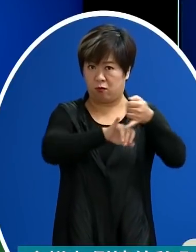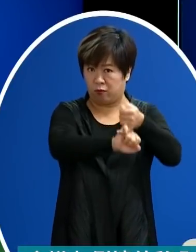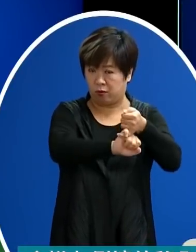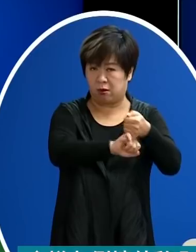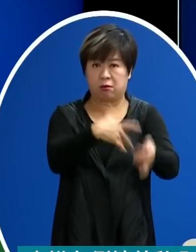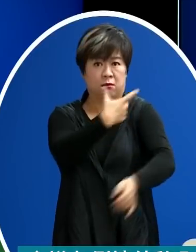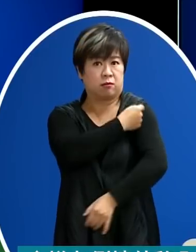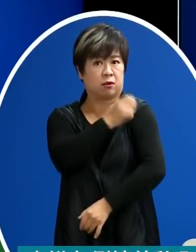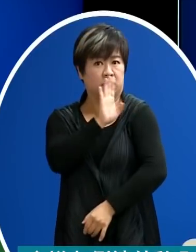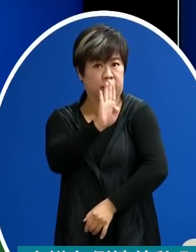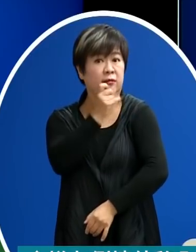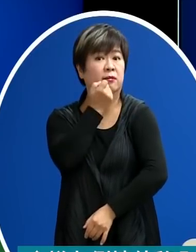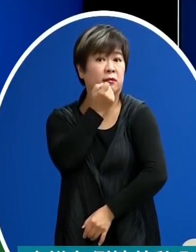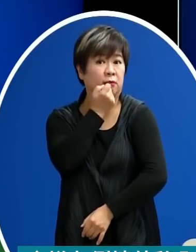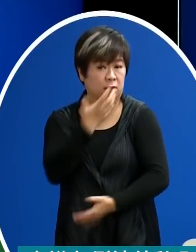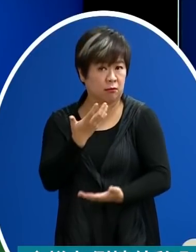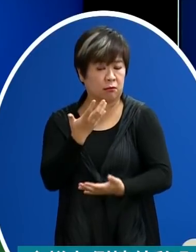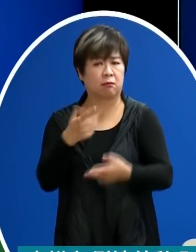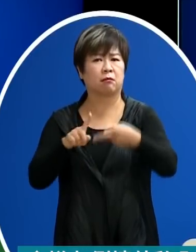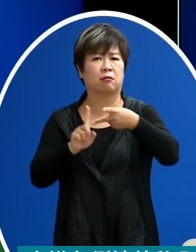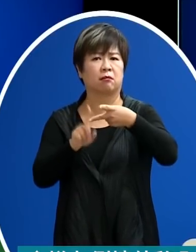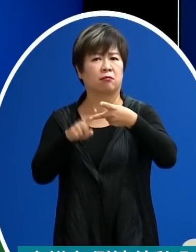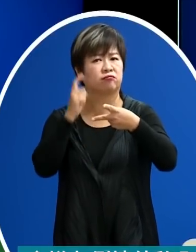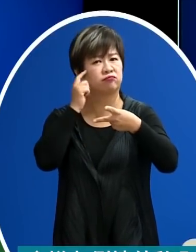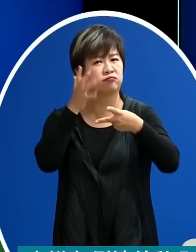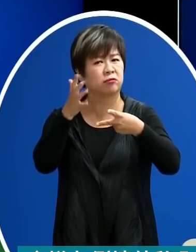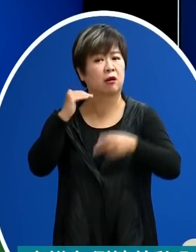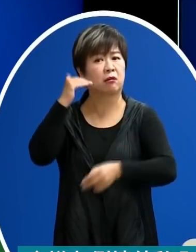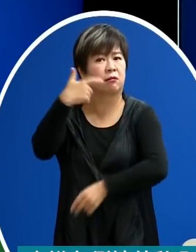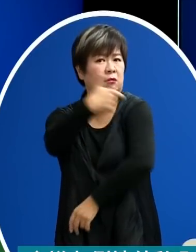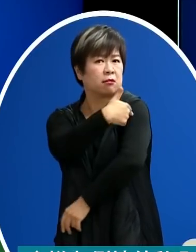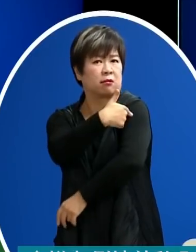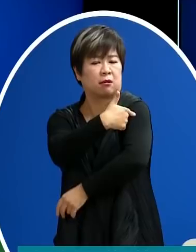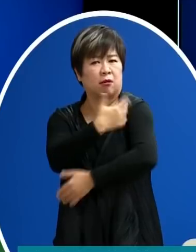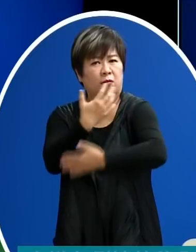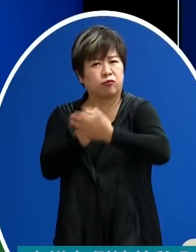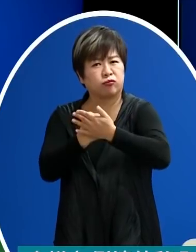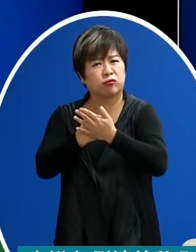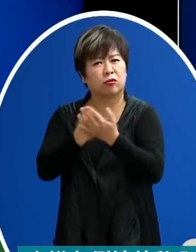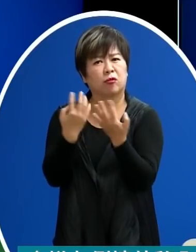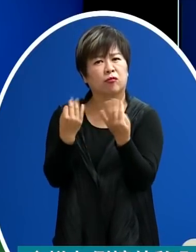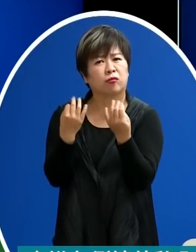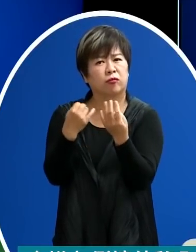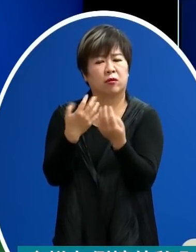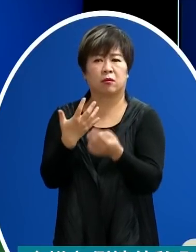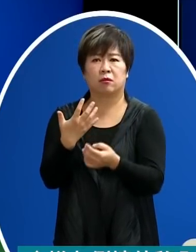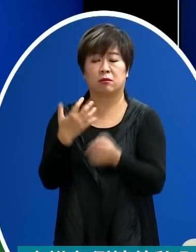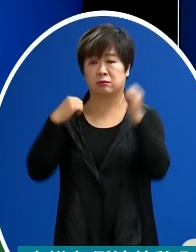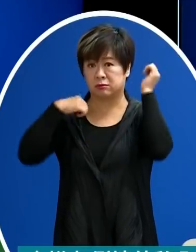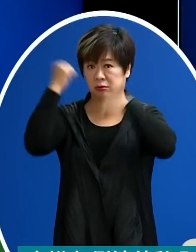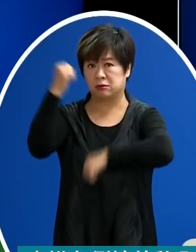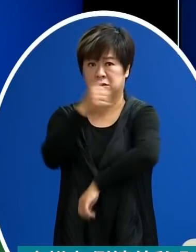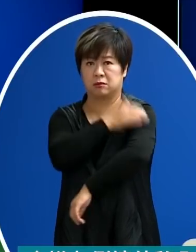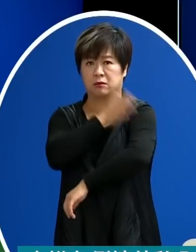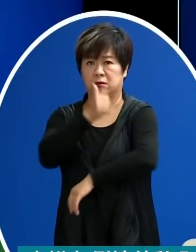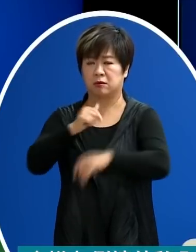BNT 了吗？然后第二个问题是想请问高端最新的剩余量，还有部长上午有受访说，获得